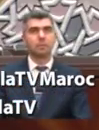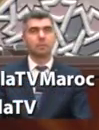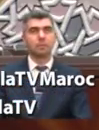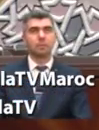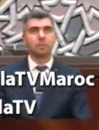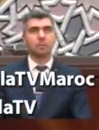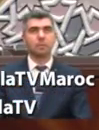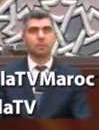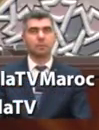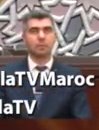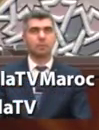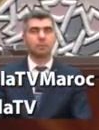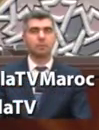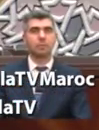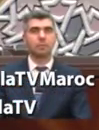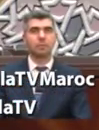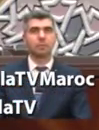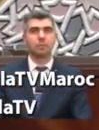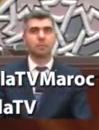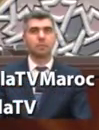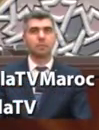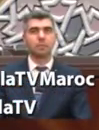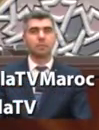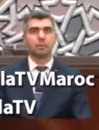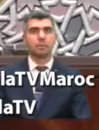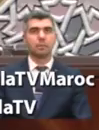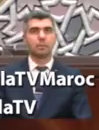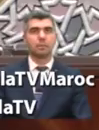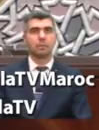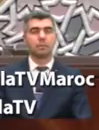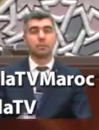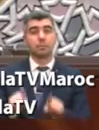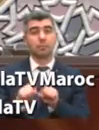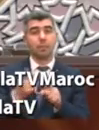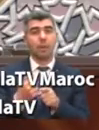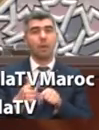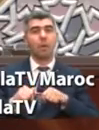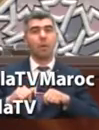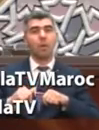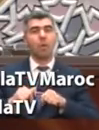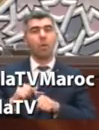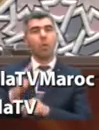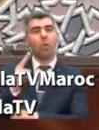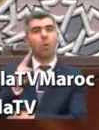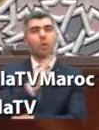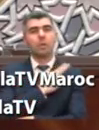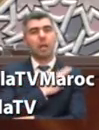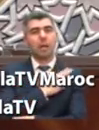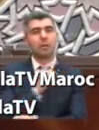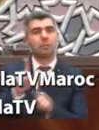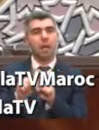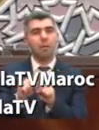جاهزين؟ تفضلي سيدة النائبة. سؤال فريق العصر والمعاصرة عن وضعية الأساتذة المتعاقدين في منظومة الموارد البشرية